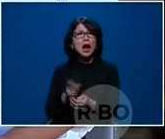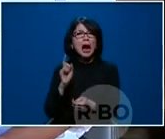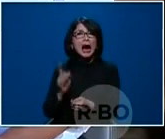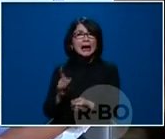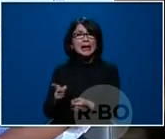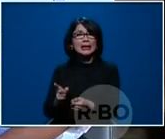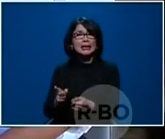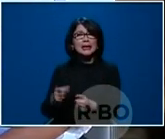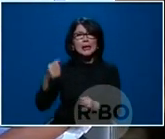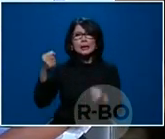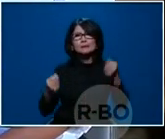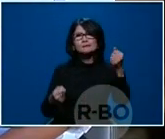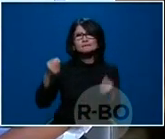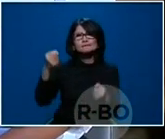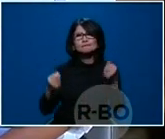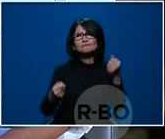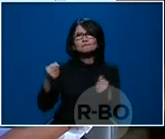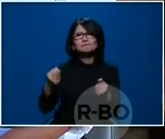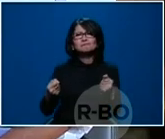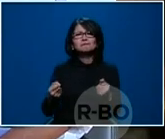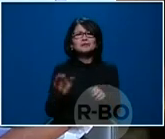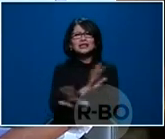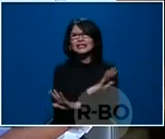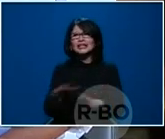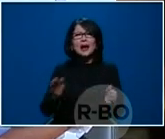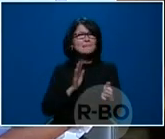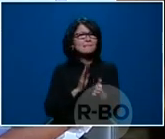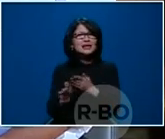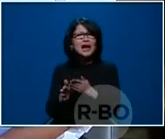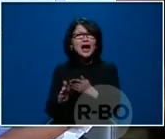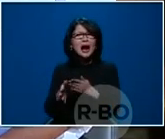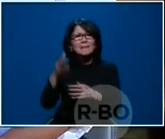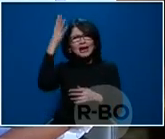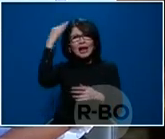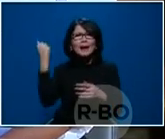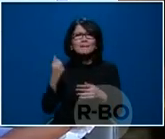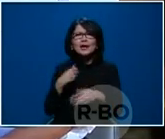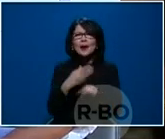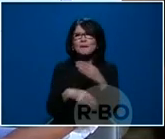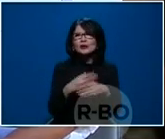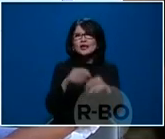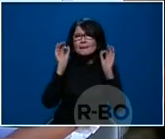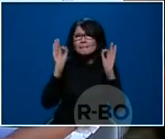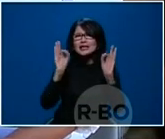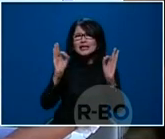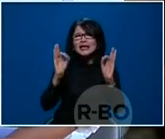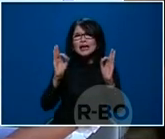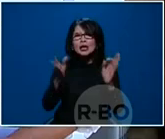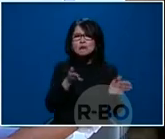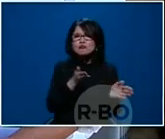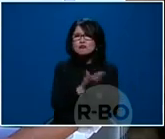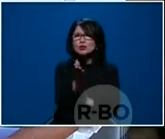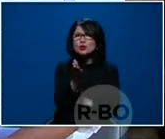pengemudi tak pernah mengalami proses pendidikan peningkatan mutu profesi Kami akan melihat